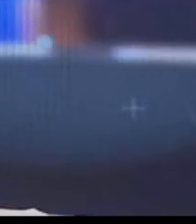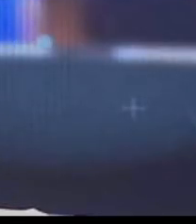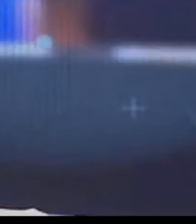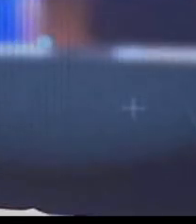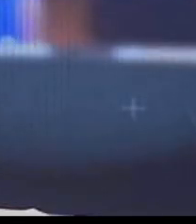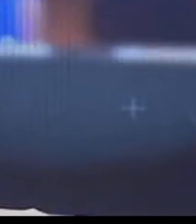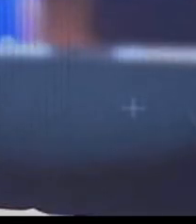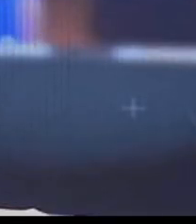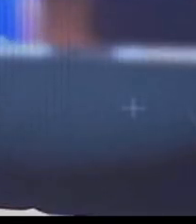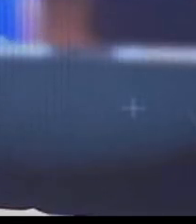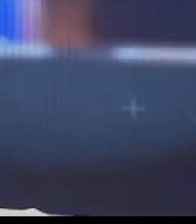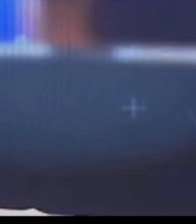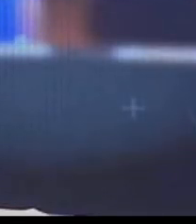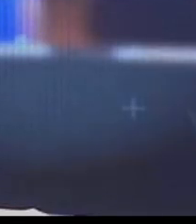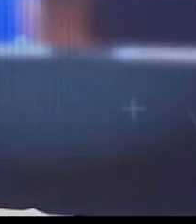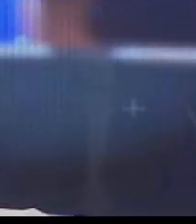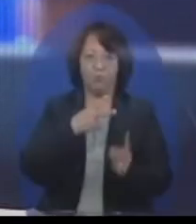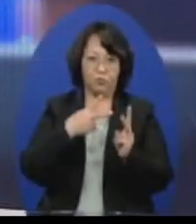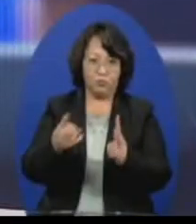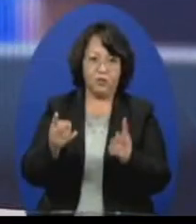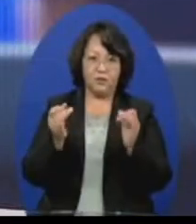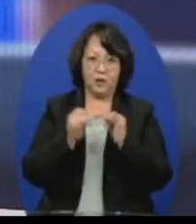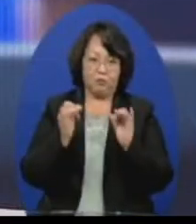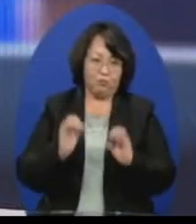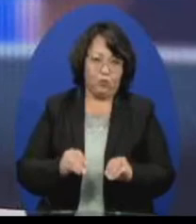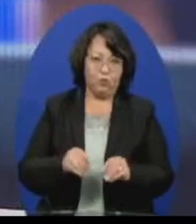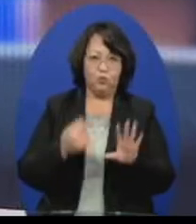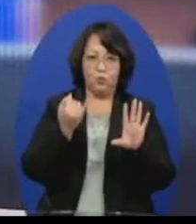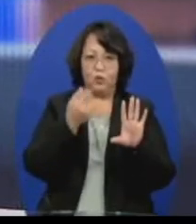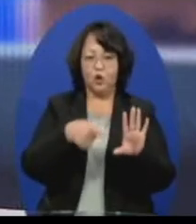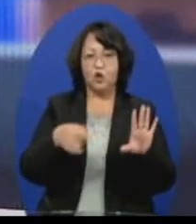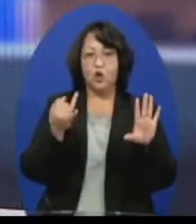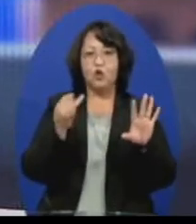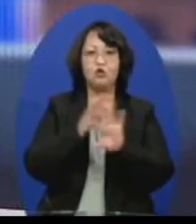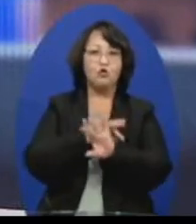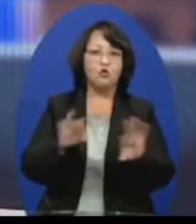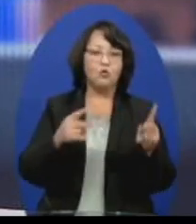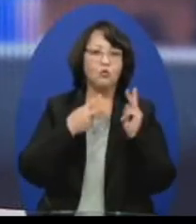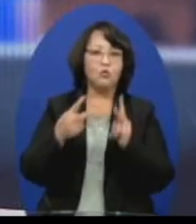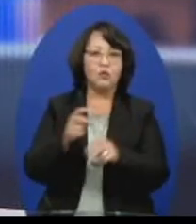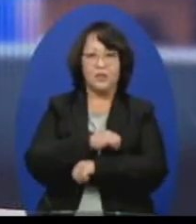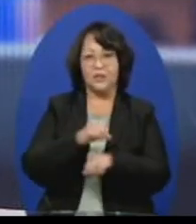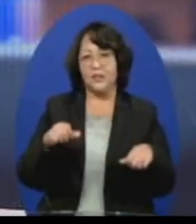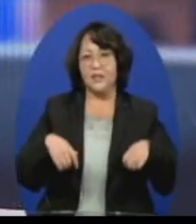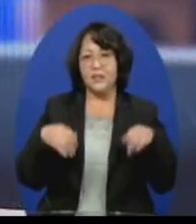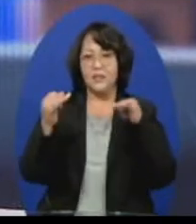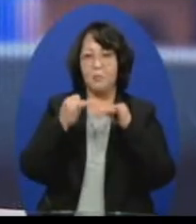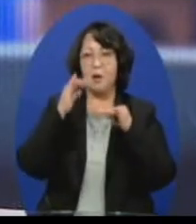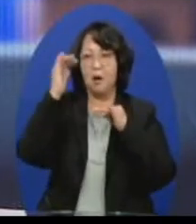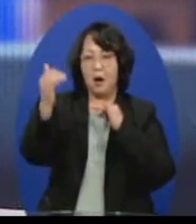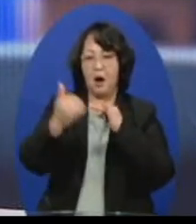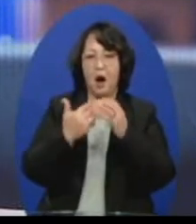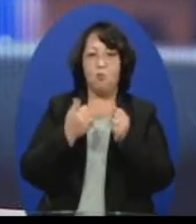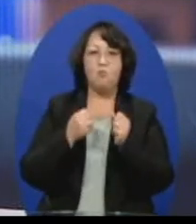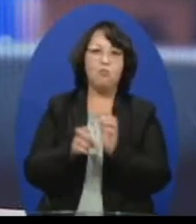Нийгмийн дадралын архивын үйлчилгээ цахим системд шилжилээ. Ингэснээр 6-7 төрлийн үйлчилгээг иргэд цахимаар авах техник